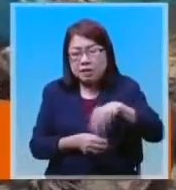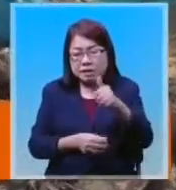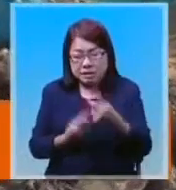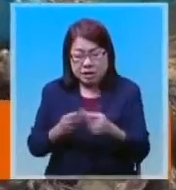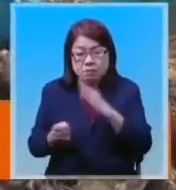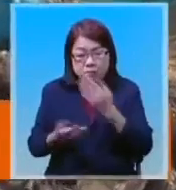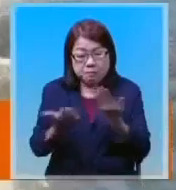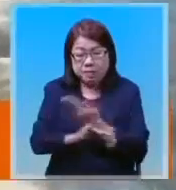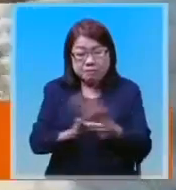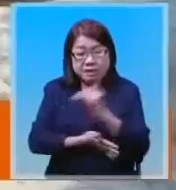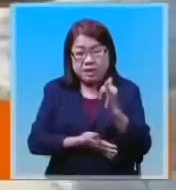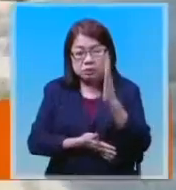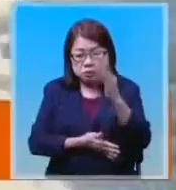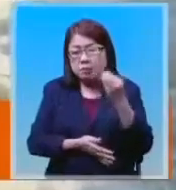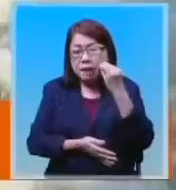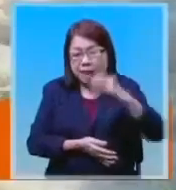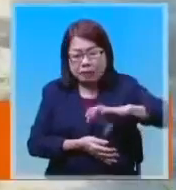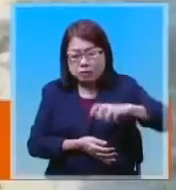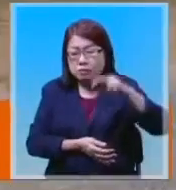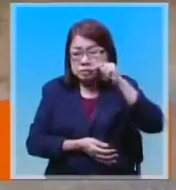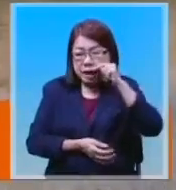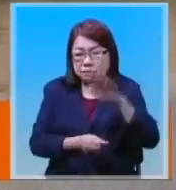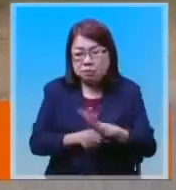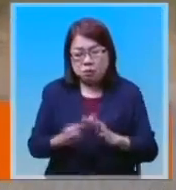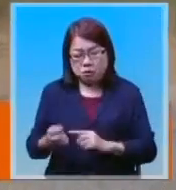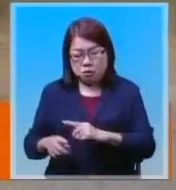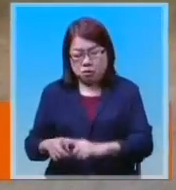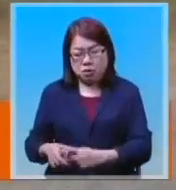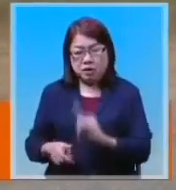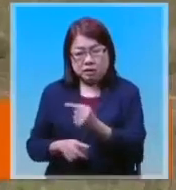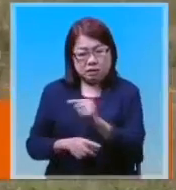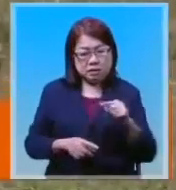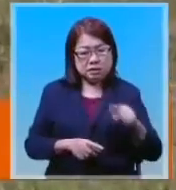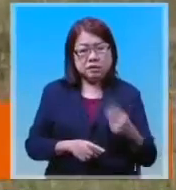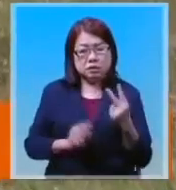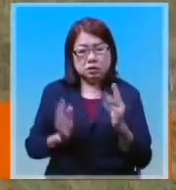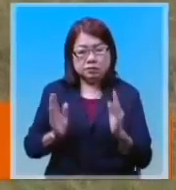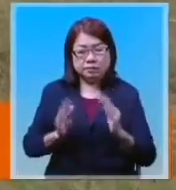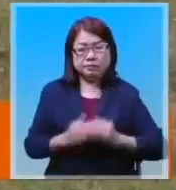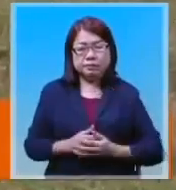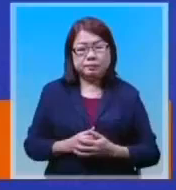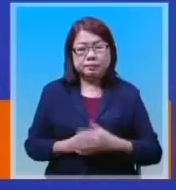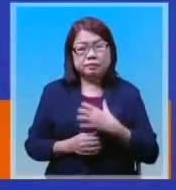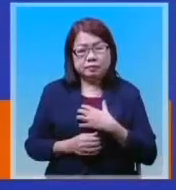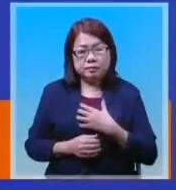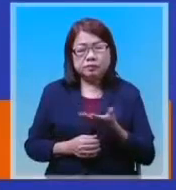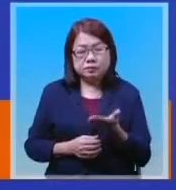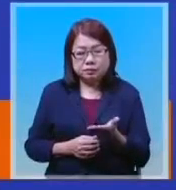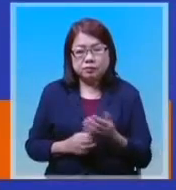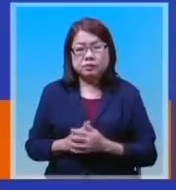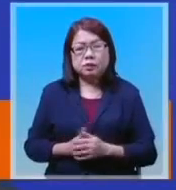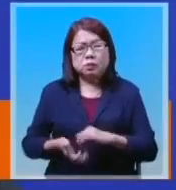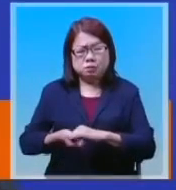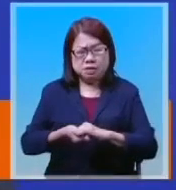ต่อน้ำอุปโภคบริโภคแน่นอนในเดือนมกราคมถึงกุมภาพันธ์นี้ อาจจะต้องขอความร่ว